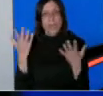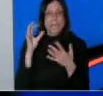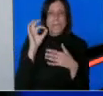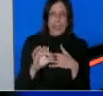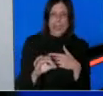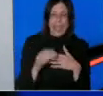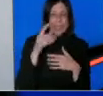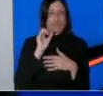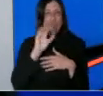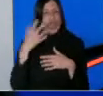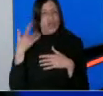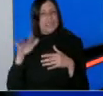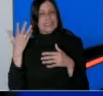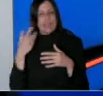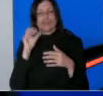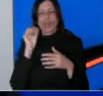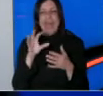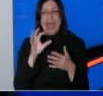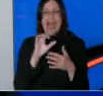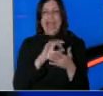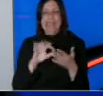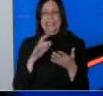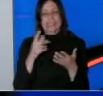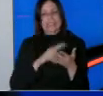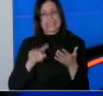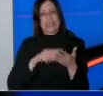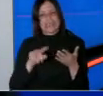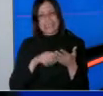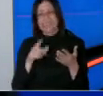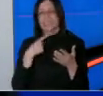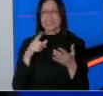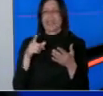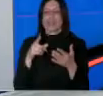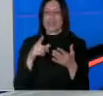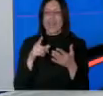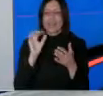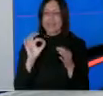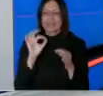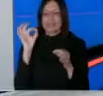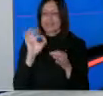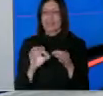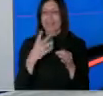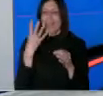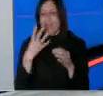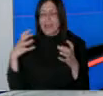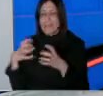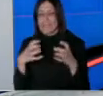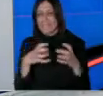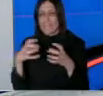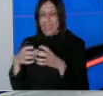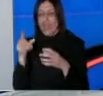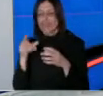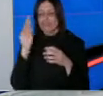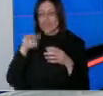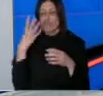אתה שולח וואטסאפים, אתה שולח אסמסים. איפה אתה יודע אם זה פוגע בכחול לבן או מציל את מרץ? אתה שוחט את כולם, אתה שוחט את כולם, ארבע מפלגות האלה שיושבות עם ארבע, זה